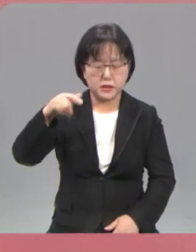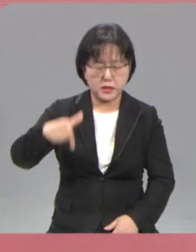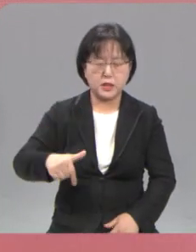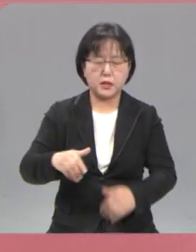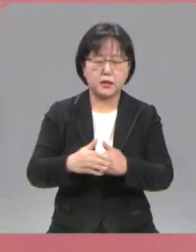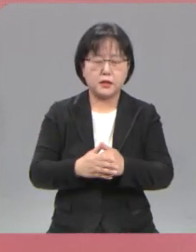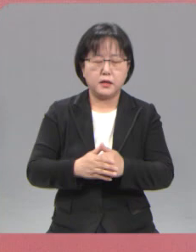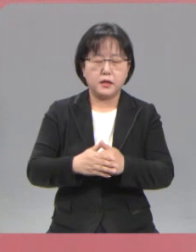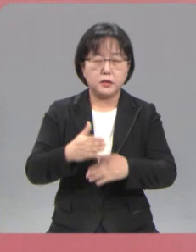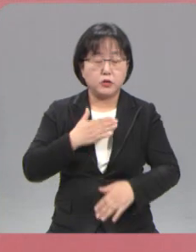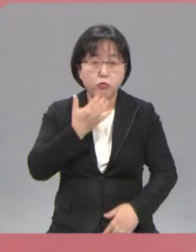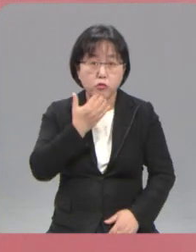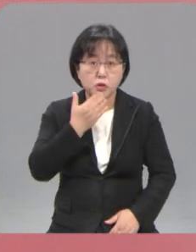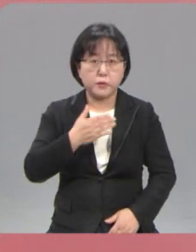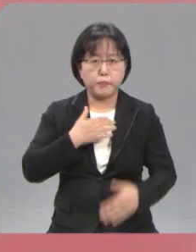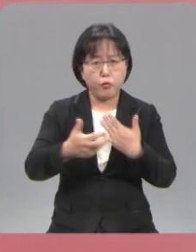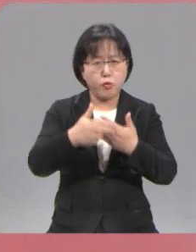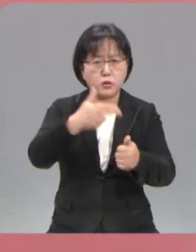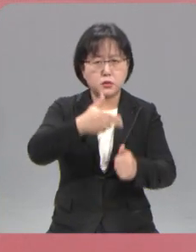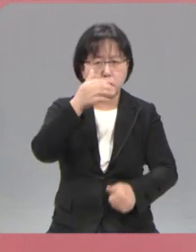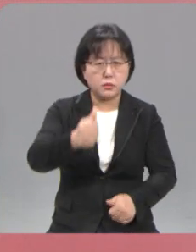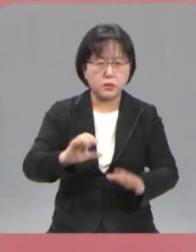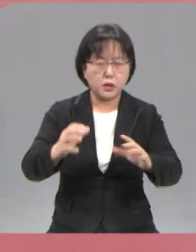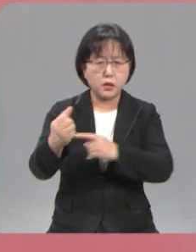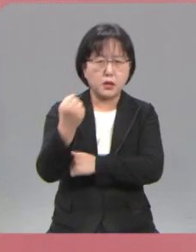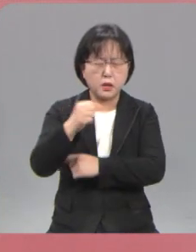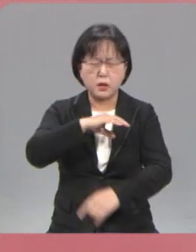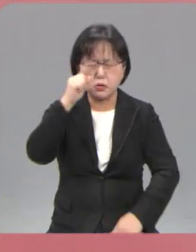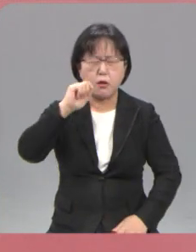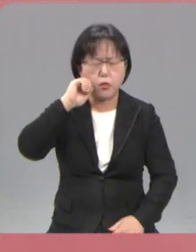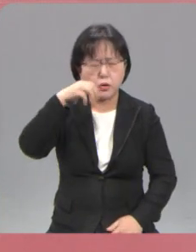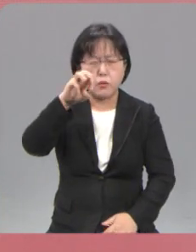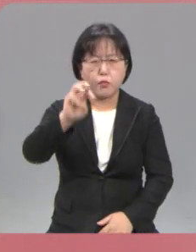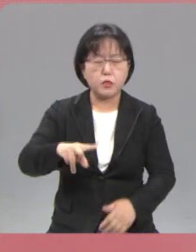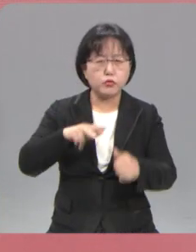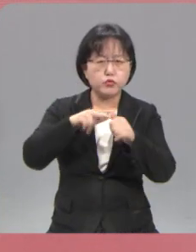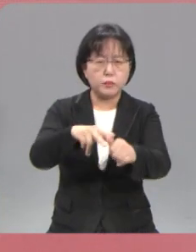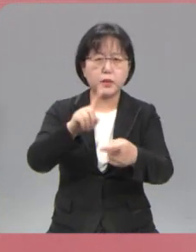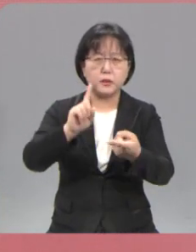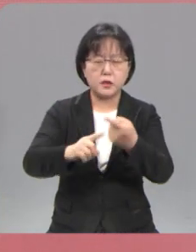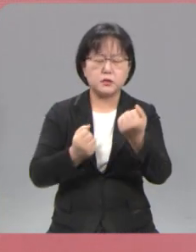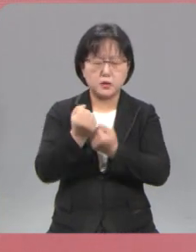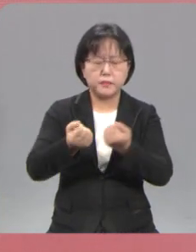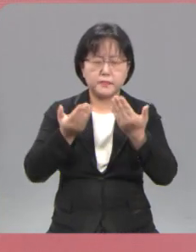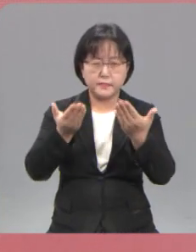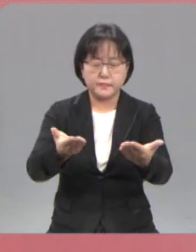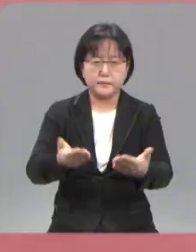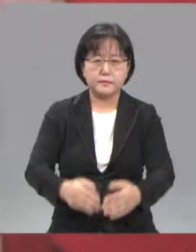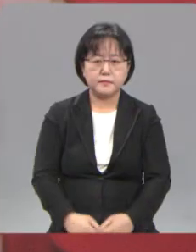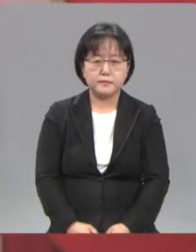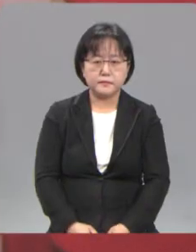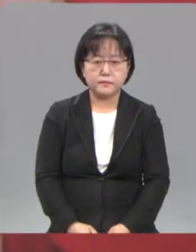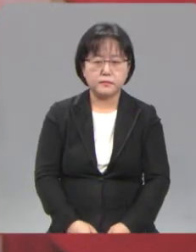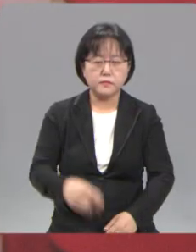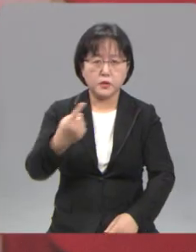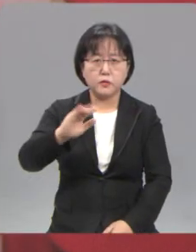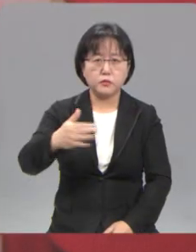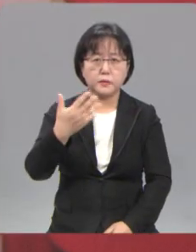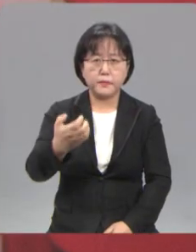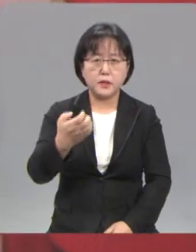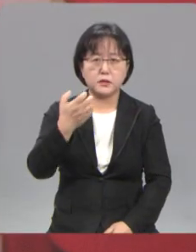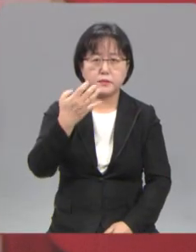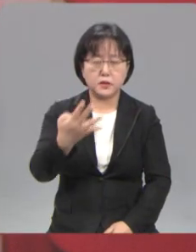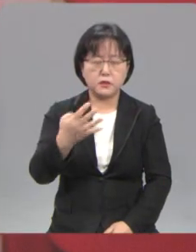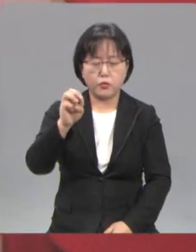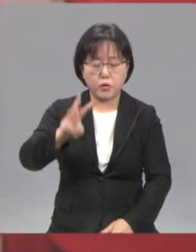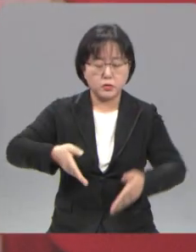내과 의사를 하던 제가 왜 국민 예임 후보로 당선이 어려운 광주에 출마하게 되었는지 말씀드리겠습니다 1984년